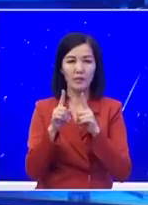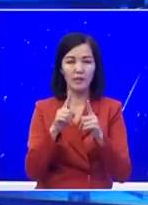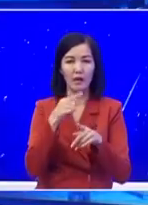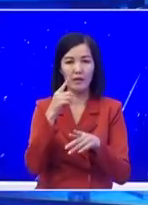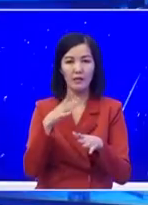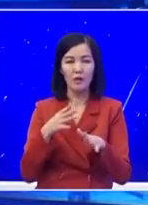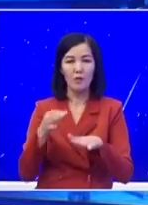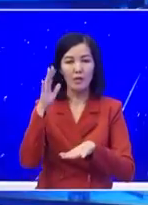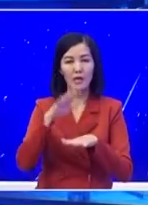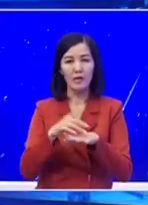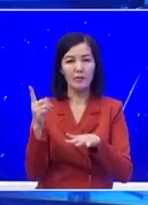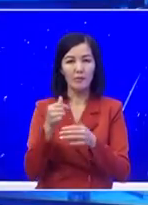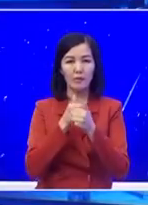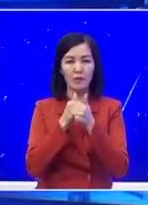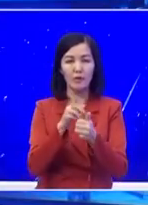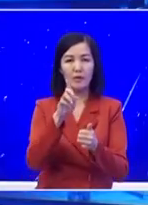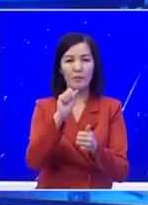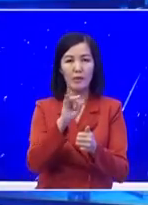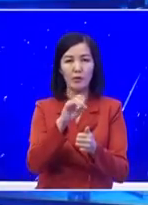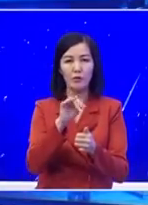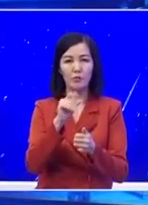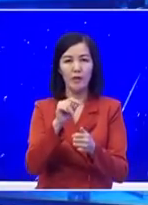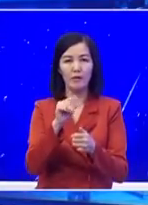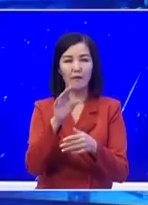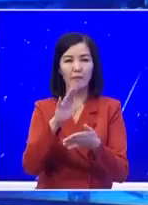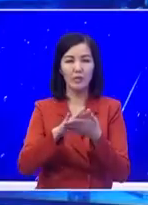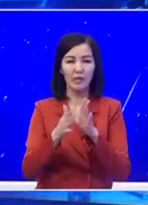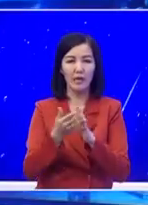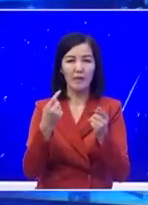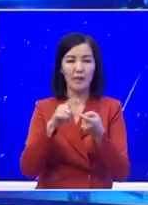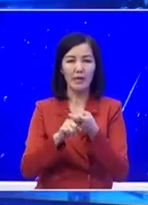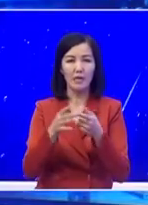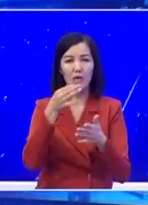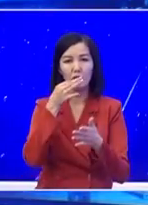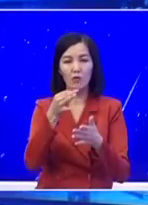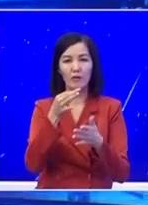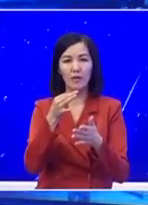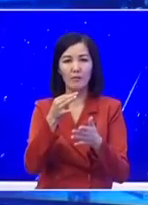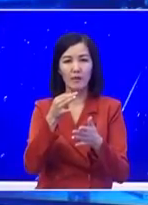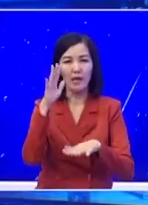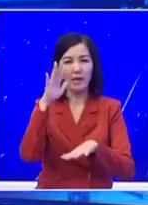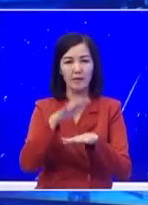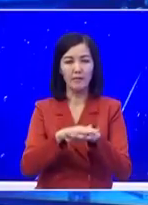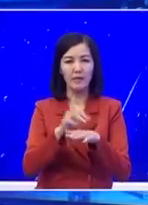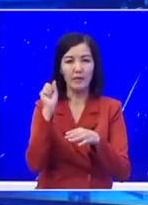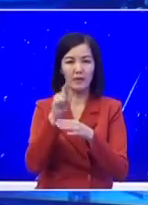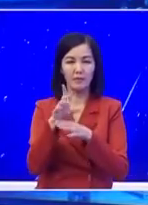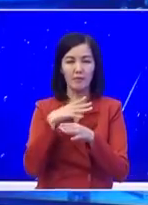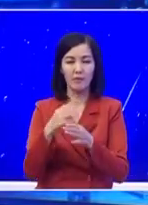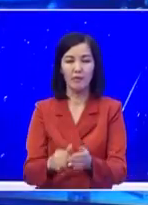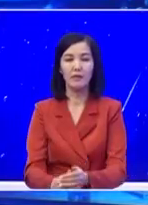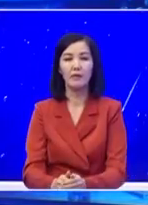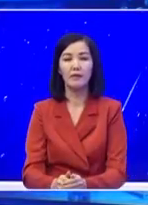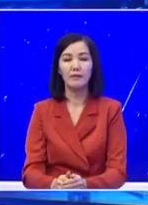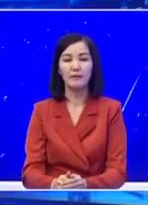отырысында айтылды. Облыс әкімінің орынбасары Батыржан Байжұманов эпидахуалға байланысты жауаптылар мен аймақ әкімдеріне бірқатар